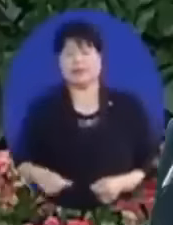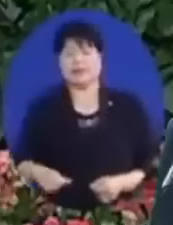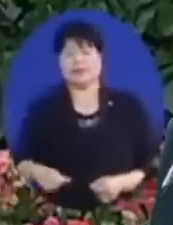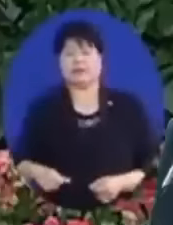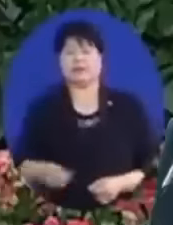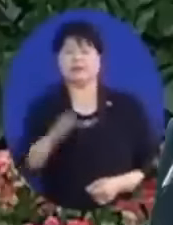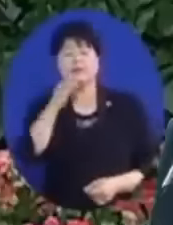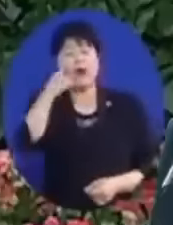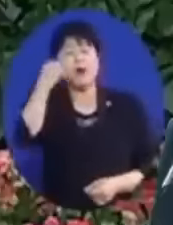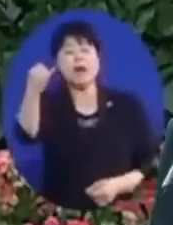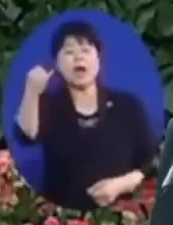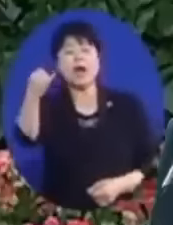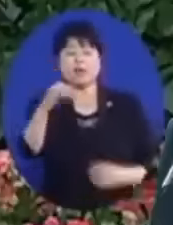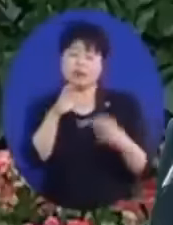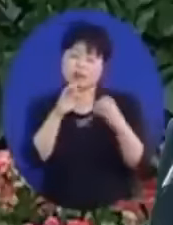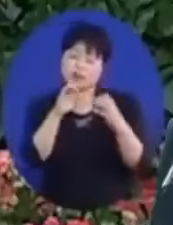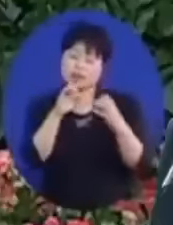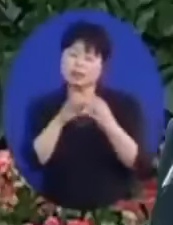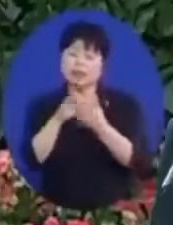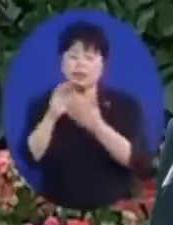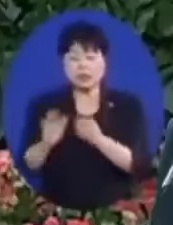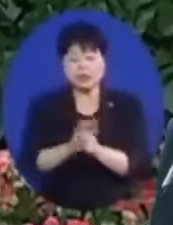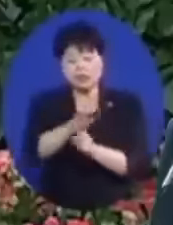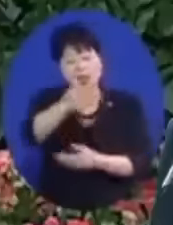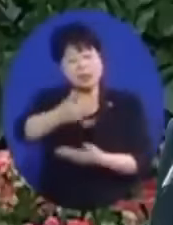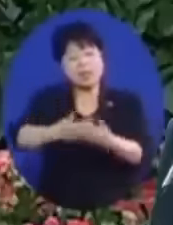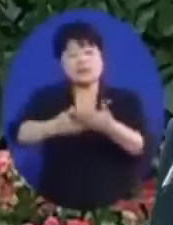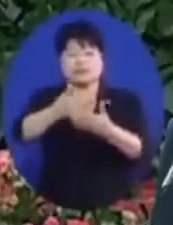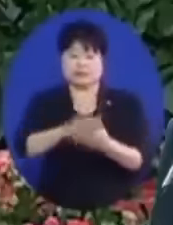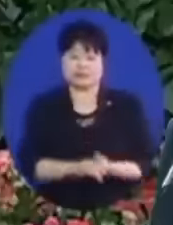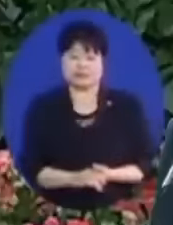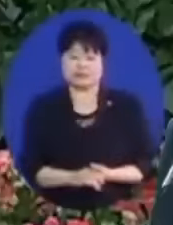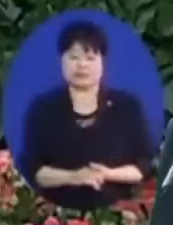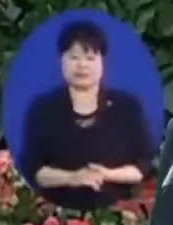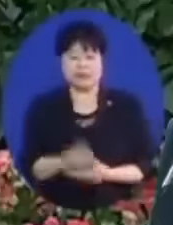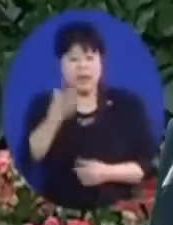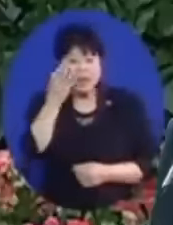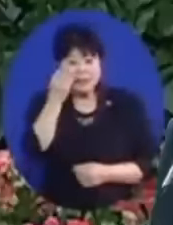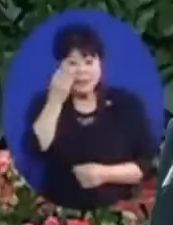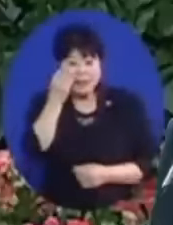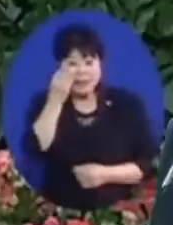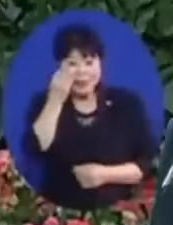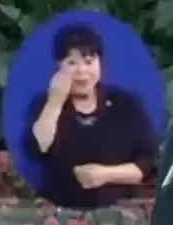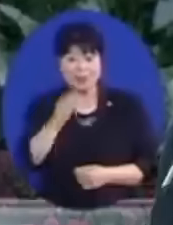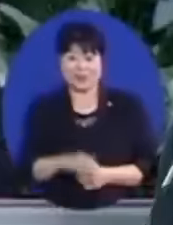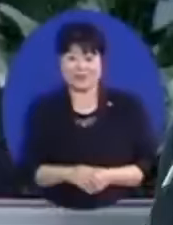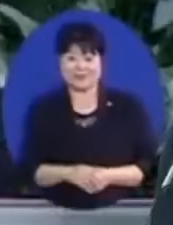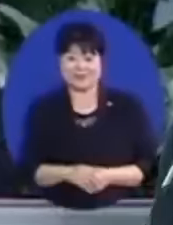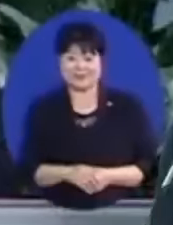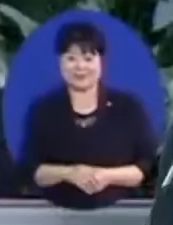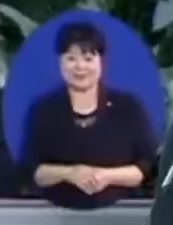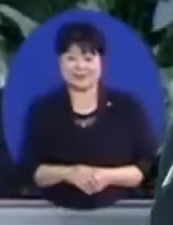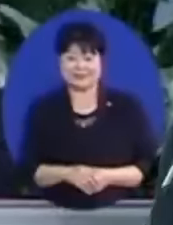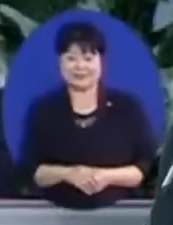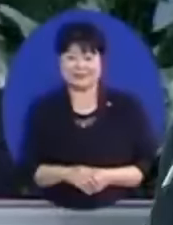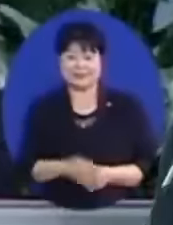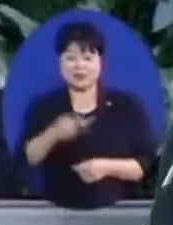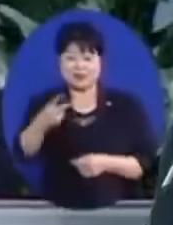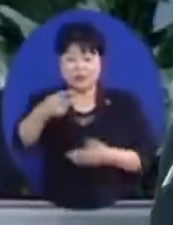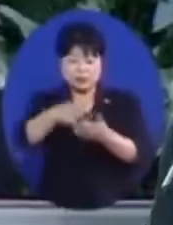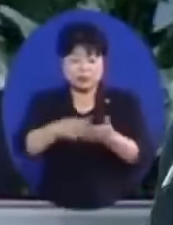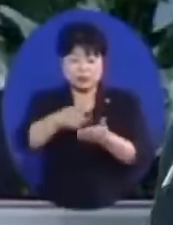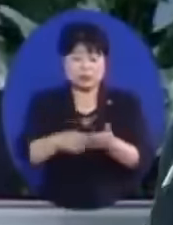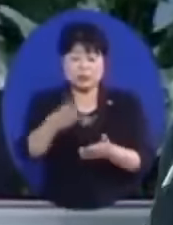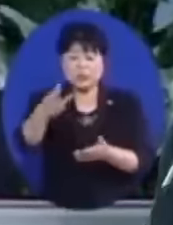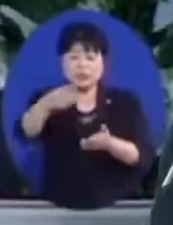그러고 이 어머니와의 이야기를 나누고 사랑을 나누었습니다. 그러자 신기하게도 두 번이나 위를 절제하고 세